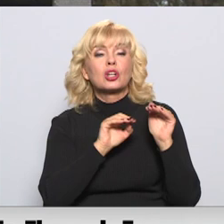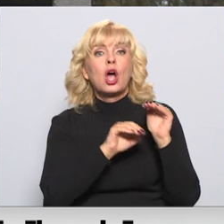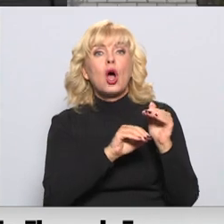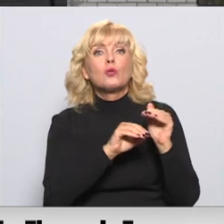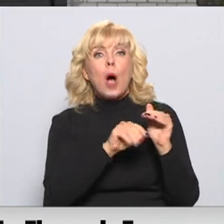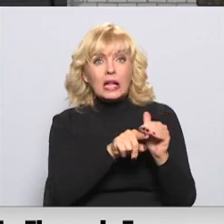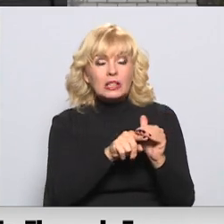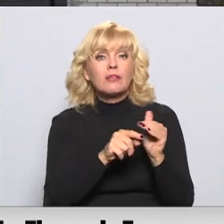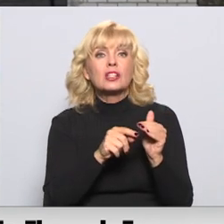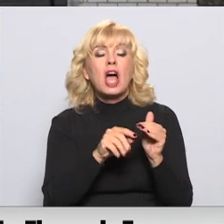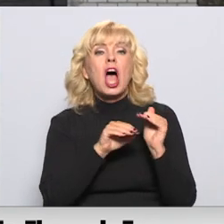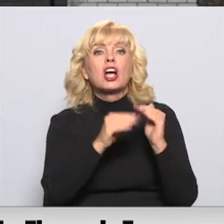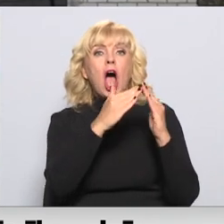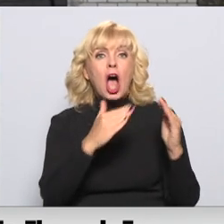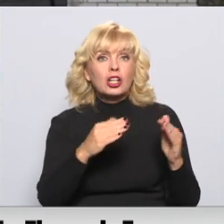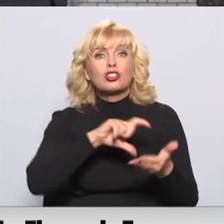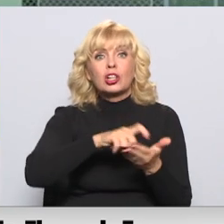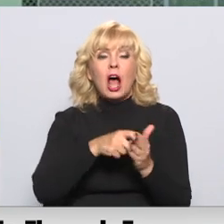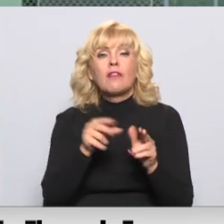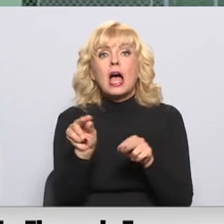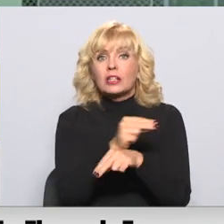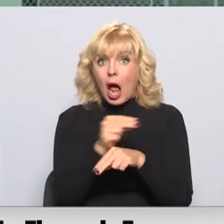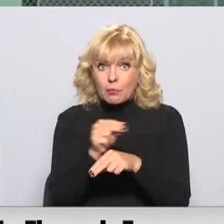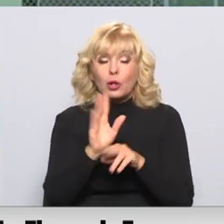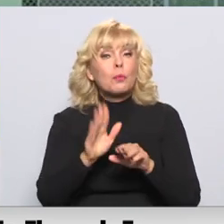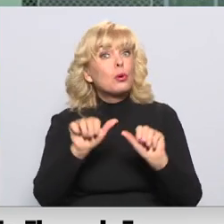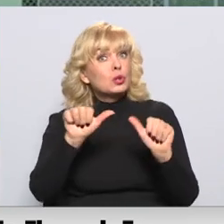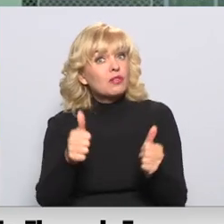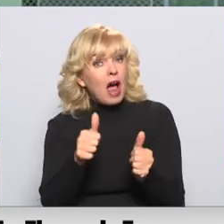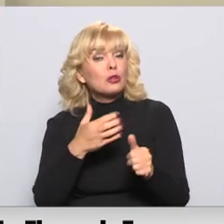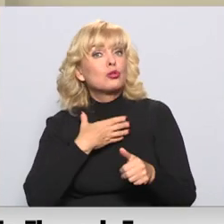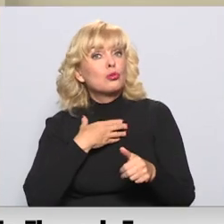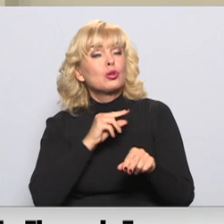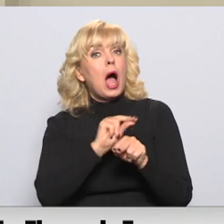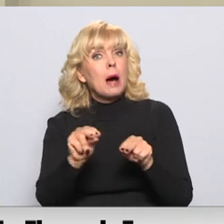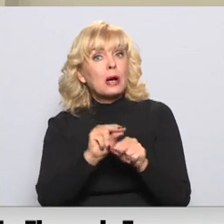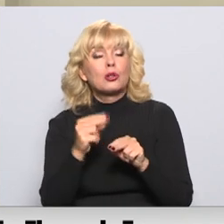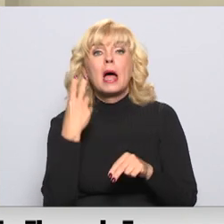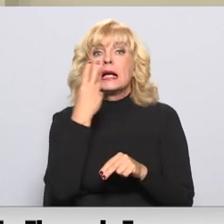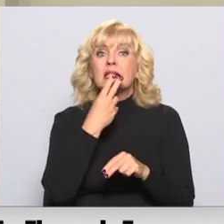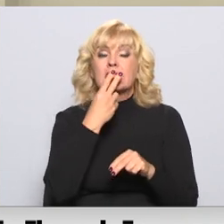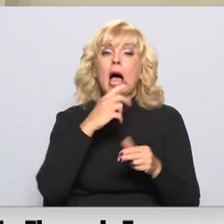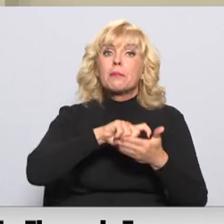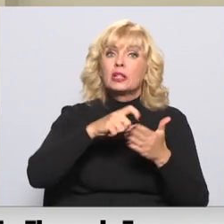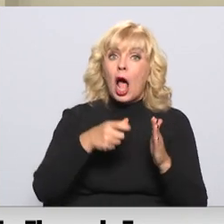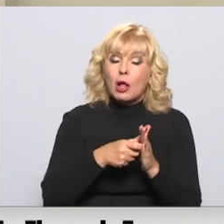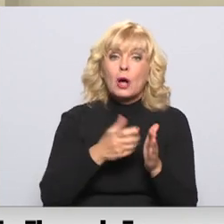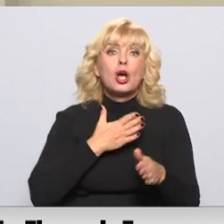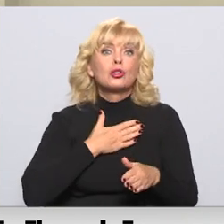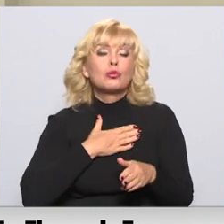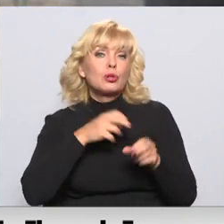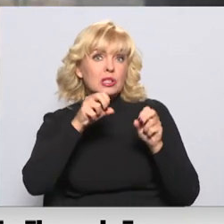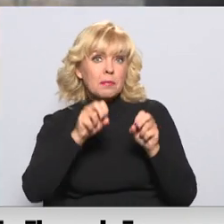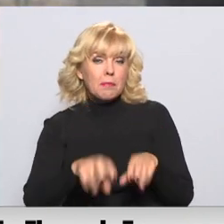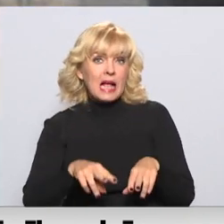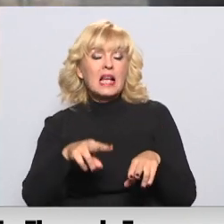garāžu telpās, kas darbu gaitā tiks pārbūvētas un tajās tiks izveidota suņu apmācību un saimniecības telpas, kā arī suņu uzturēšanas